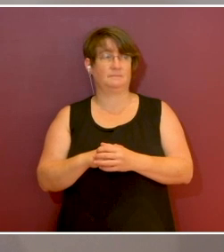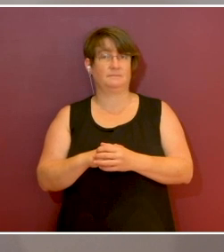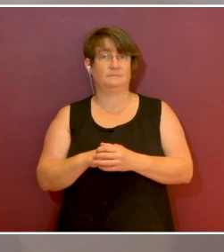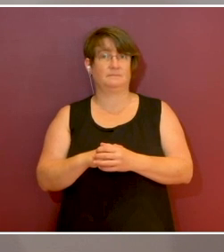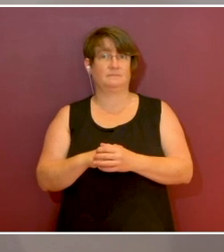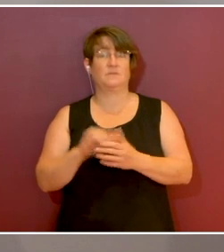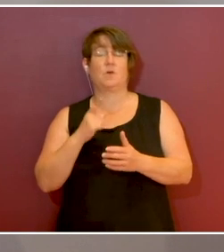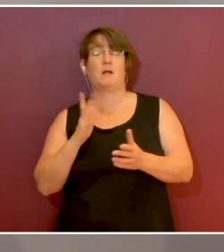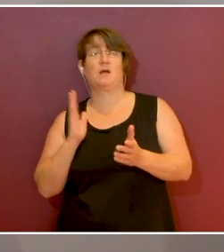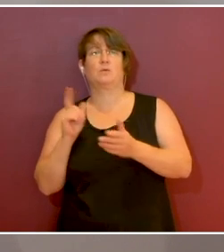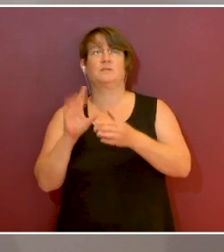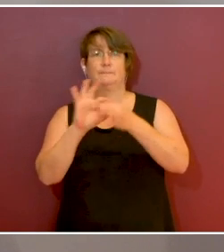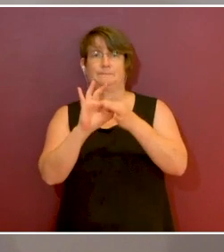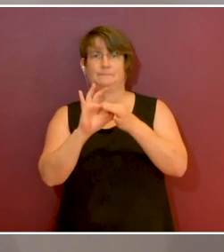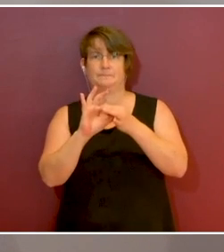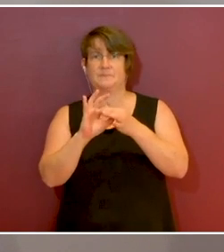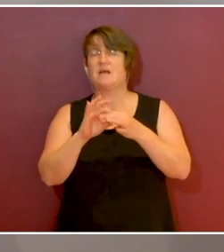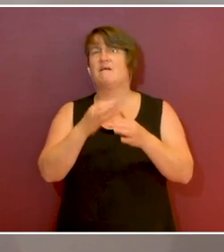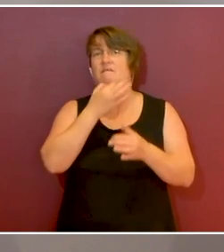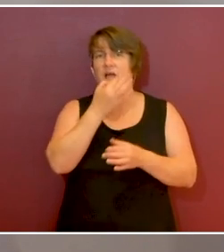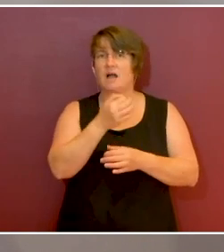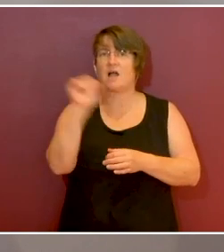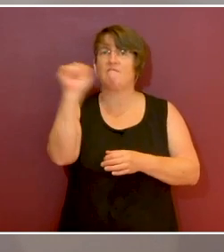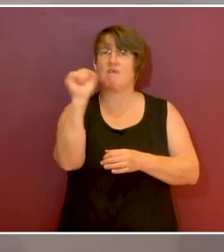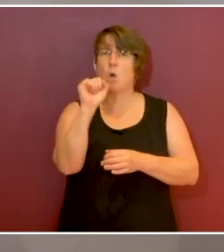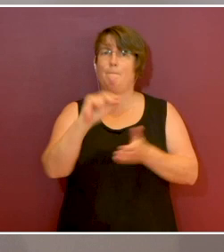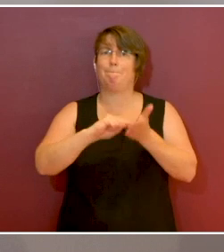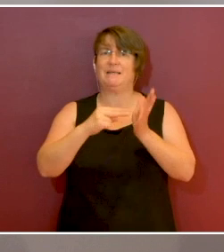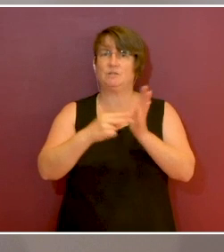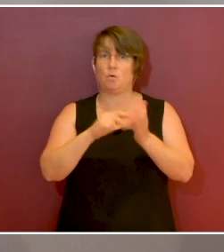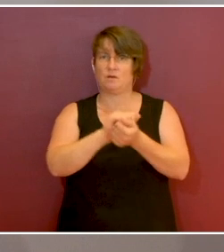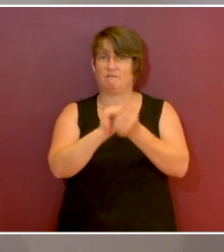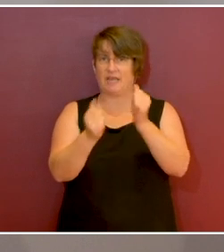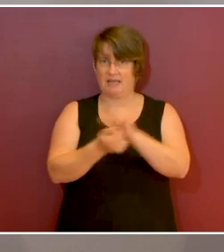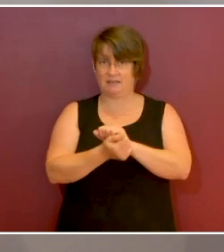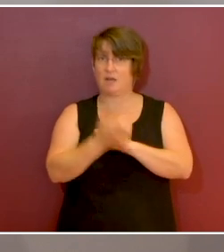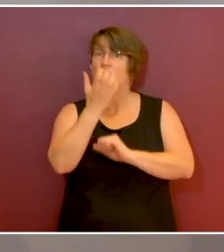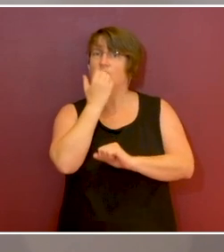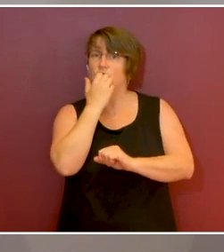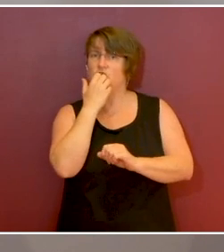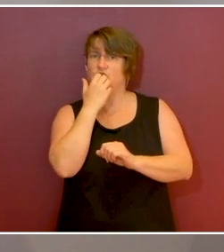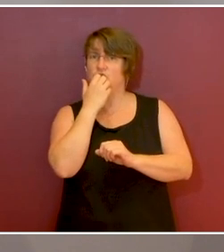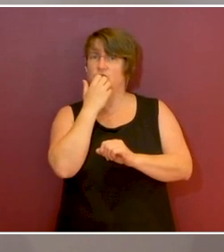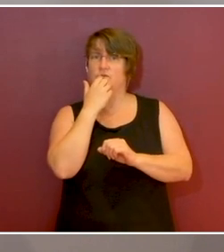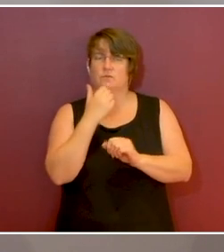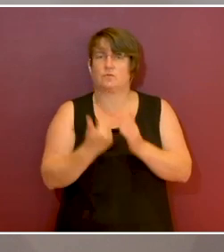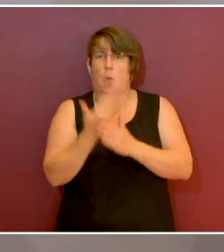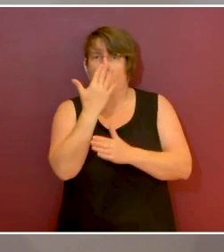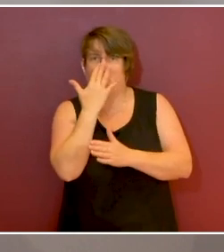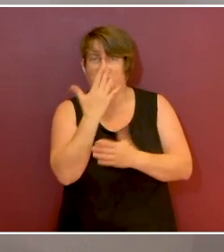mich da einfach nur kurz anschließen und fragen, wieso haben Sie denn die Methode geändert? Gab es da irgendwelche, also wollten Sie irgendwas austesten oder was war der Anlass dann